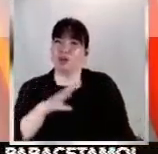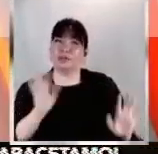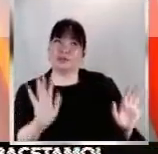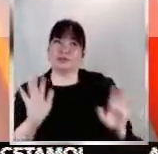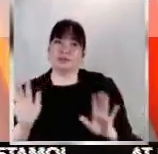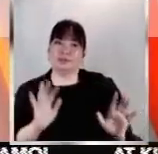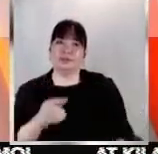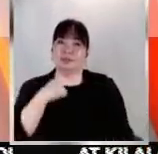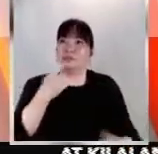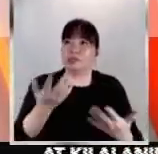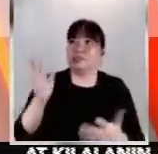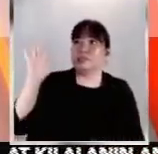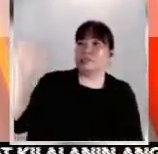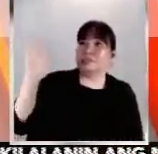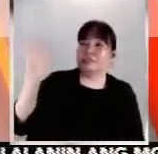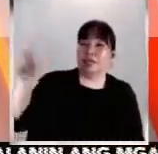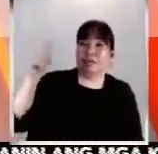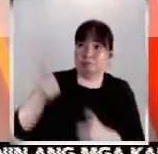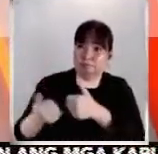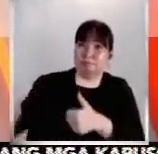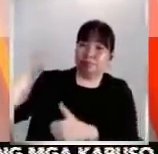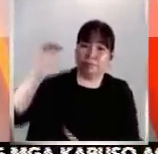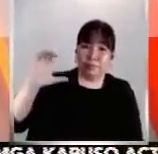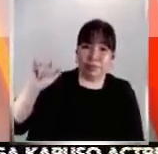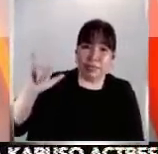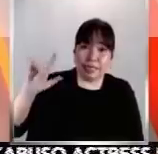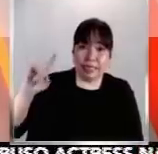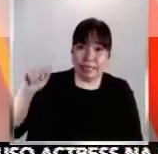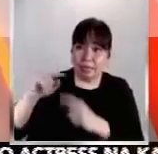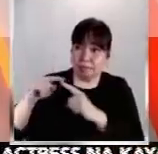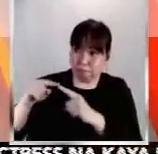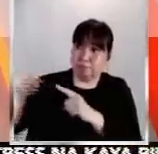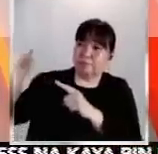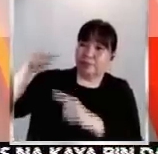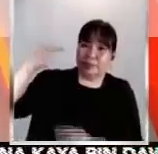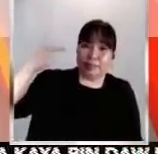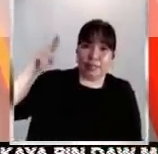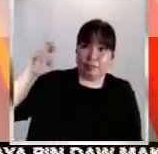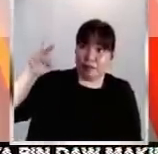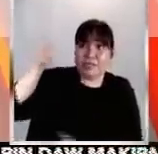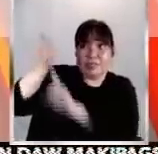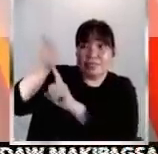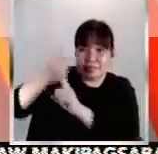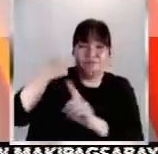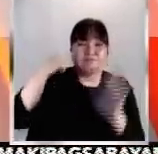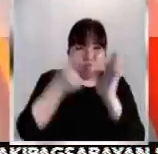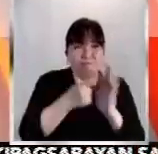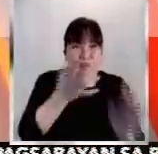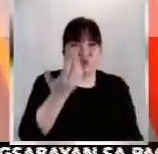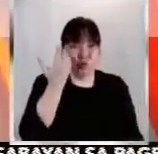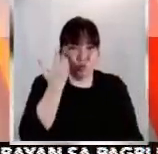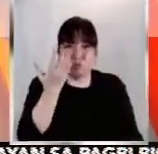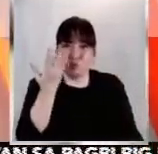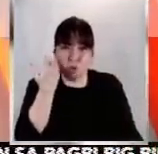raw ni Calida na si Justice Secretary Menardo Guevara ang kumilala sa puwang na ito. Sinusubukan pa po namin kunin ang panig